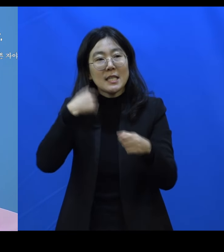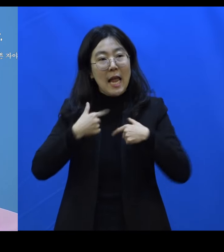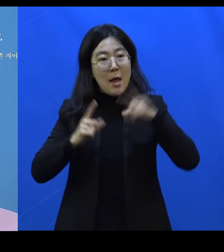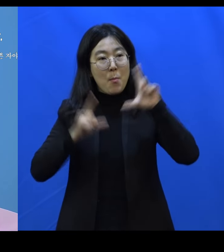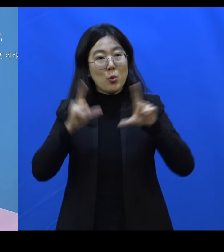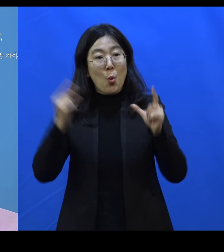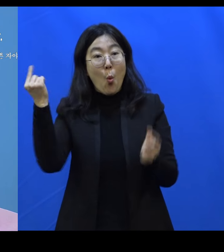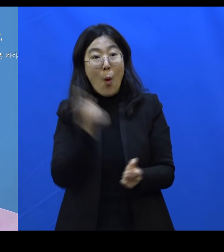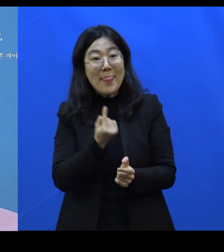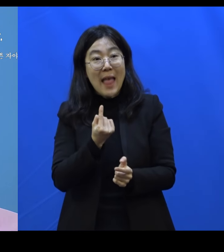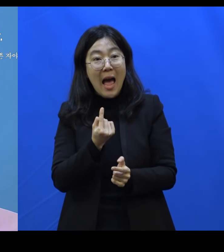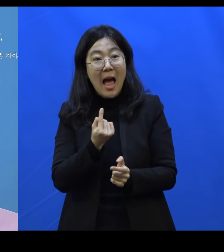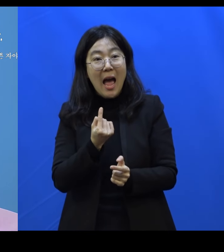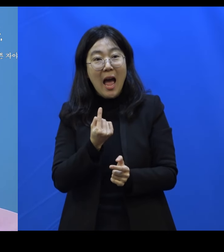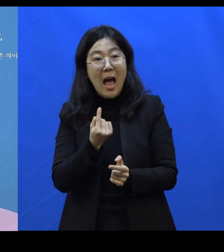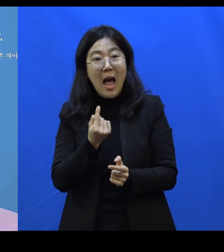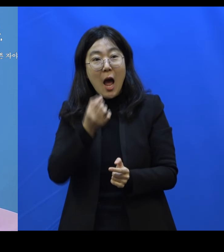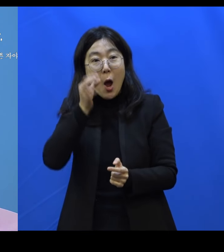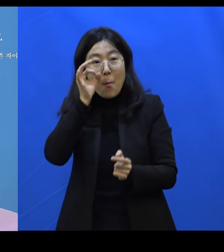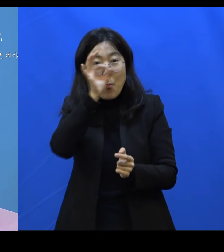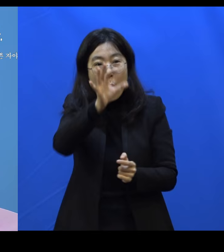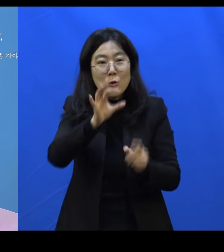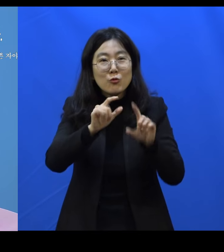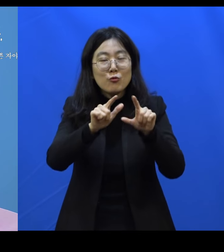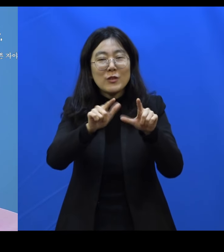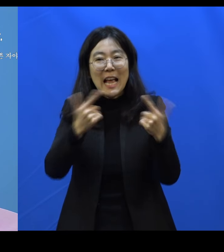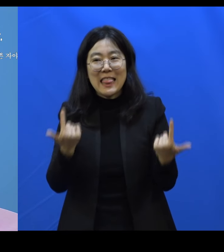않아요. 가까이 왔지만 거리를 두고 있는 겁니다.